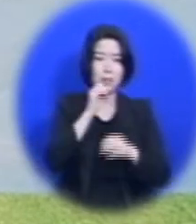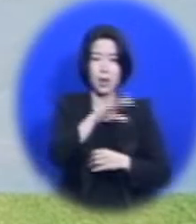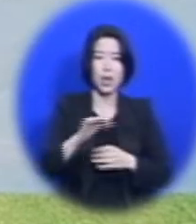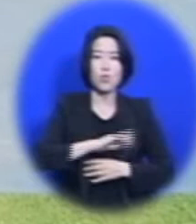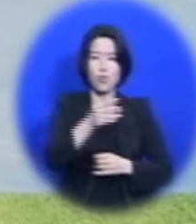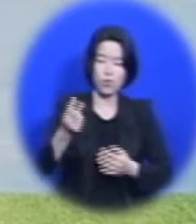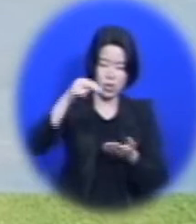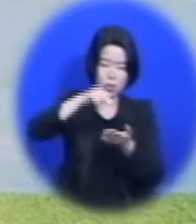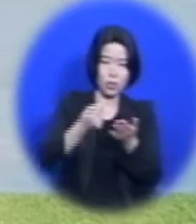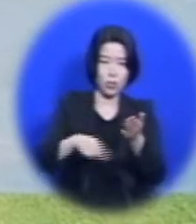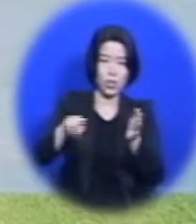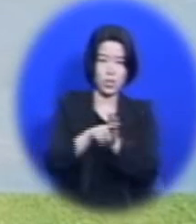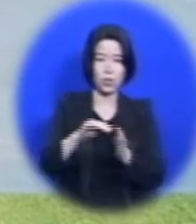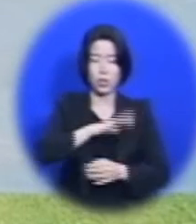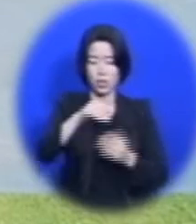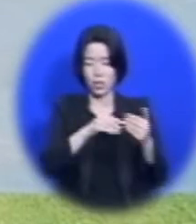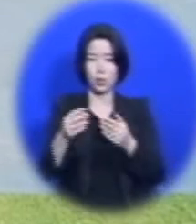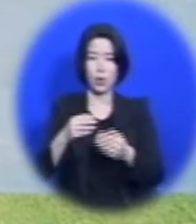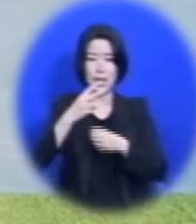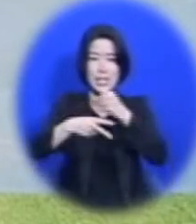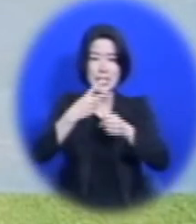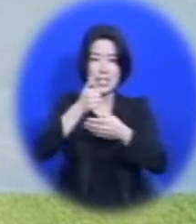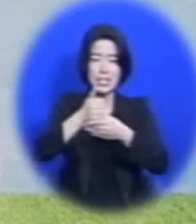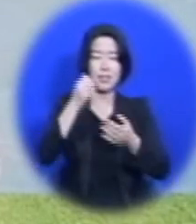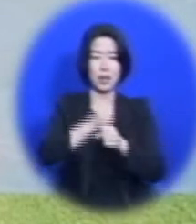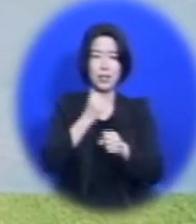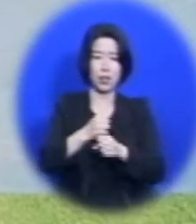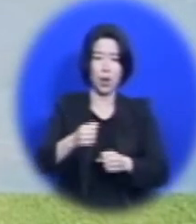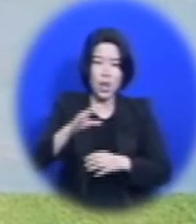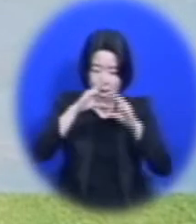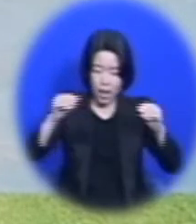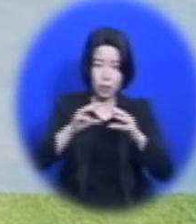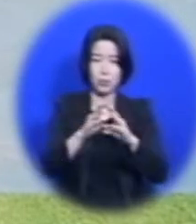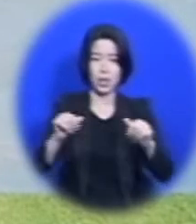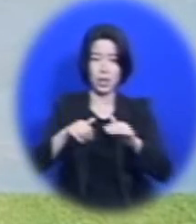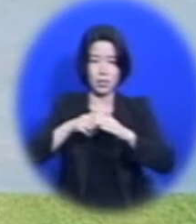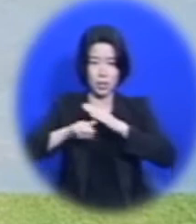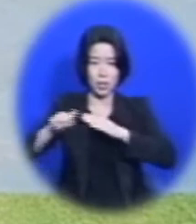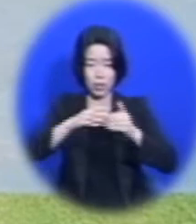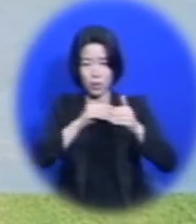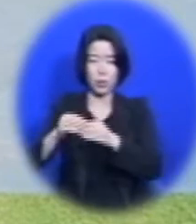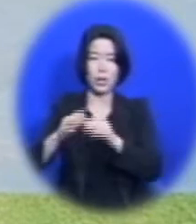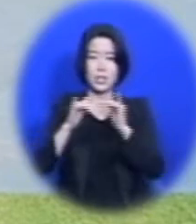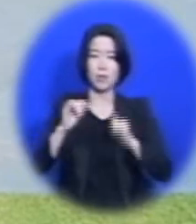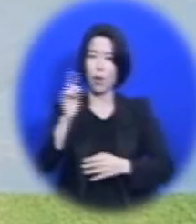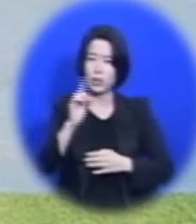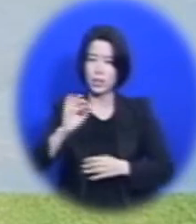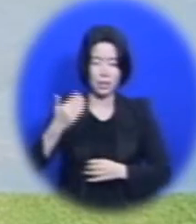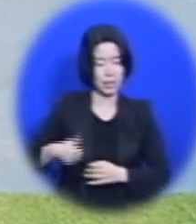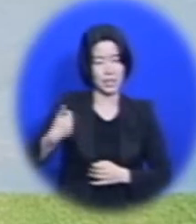위하여 우리를 인도할 신을 만들라. 이 모세 곧 우리를 애굽 땅에서 인도하여 낸 사람은 어찌 되었는지